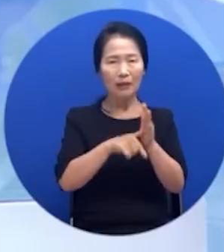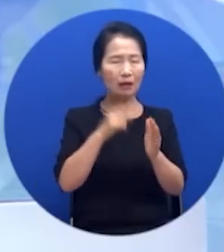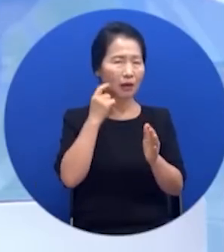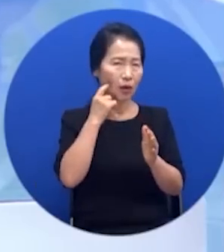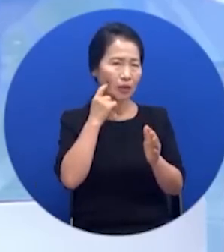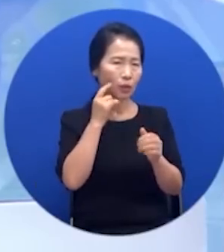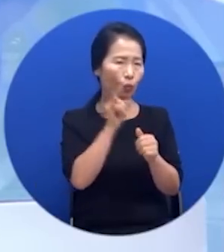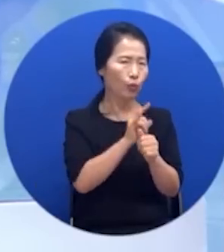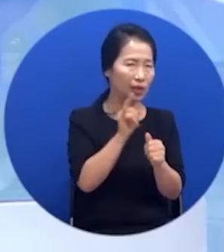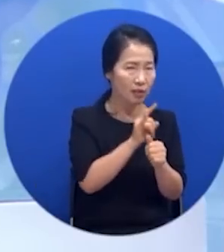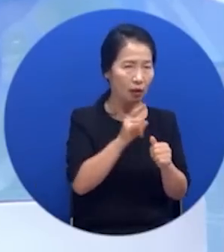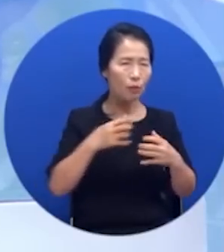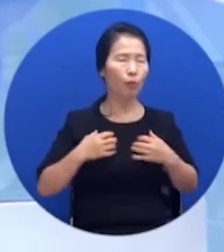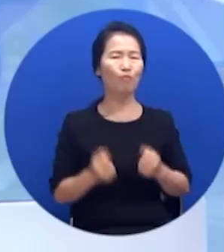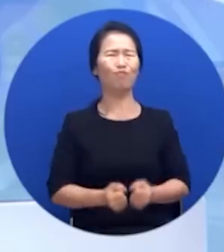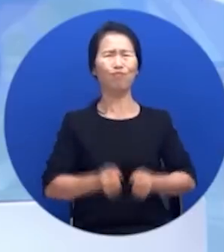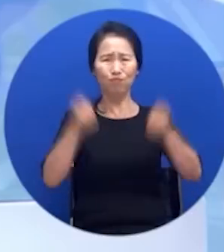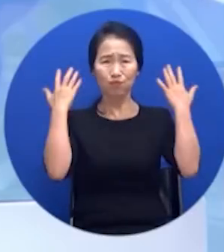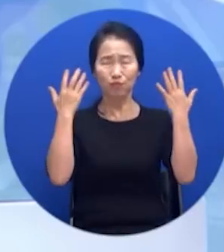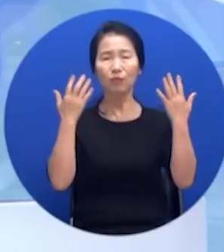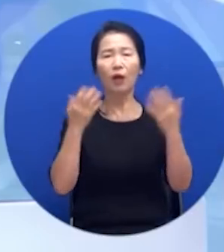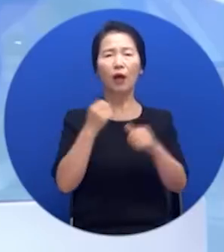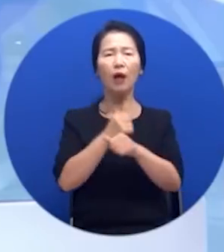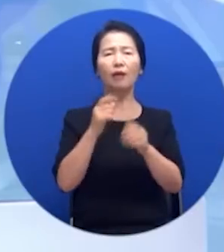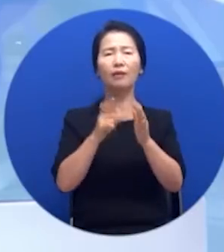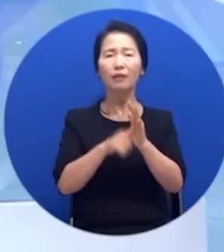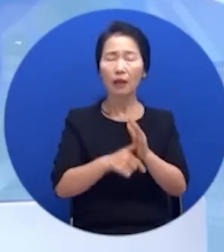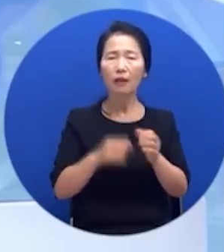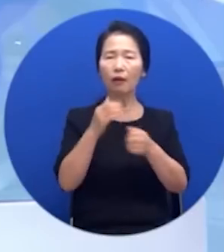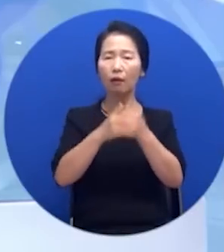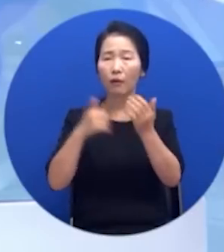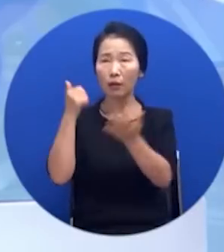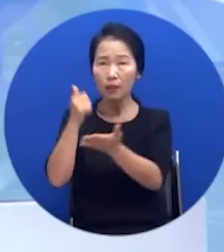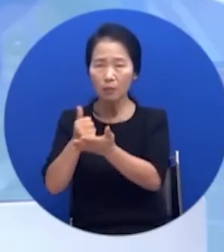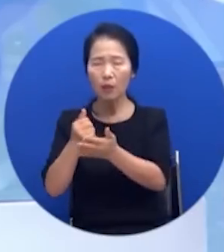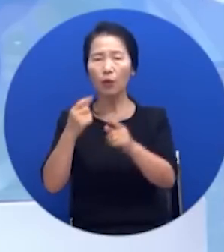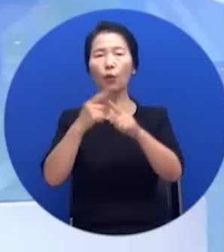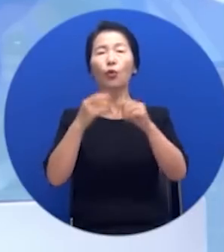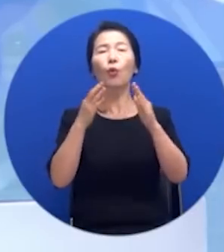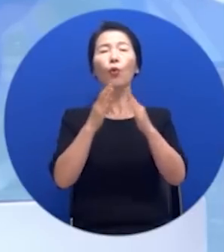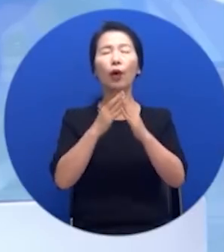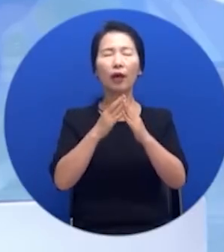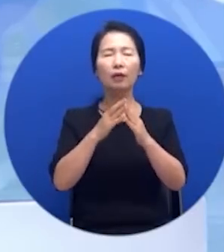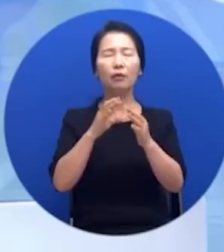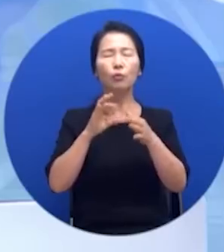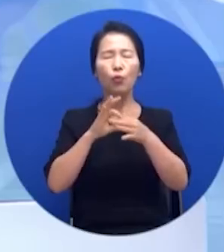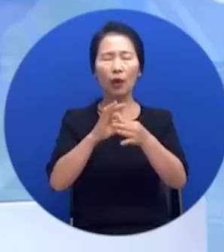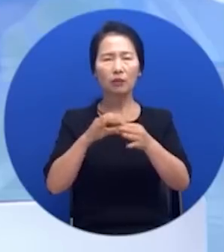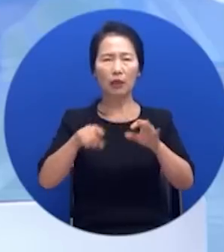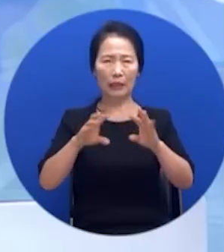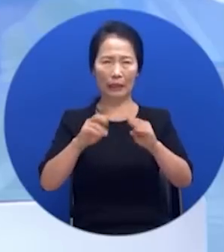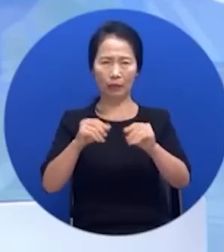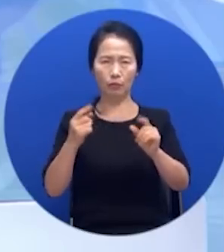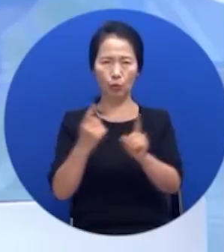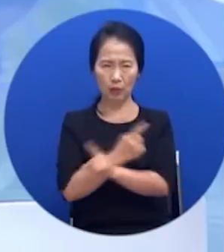위선의 옷을 벗어 던질 때 하나님은 교회를 들어서 이 땅을 고치겠다고 말씀하고